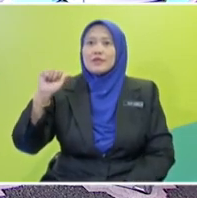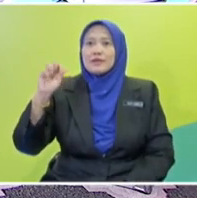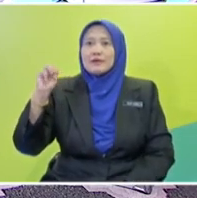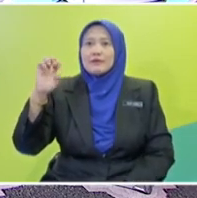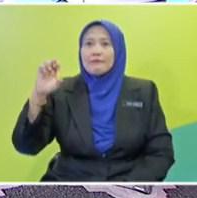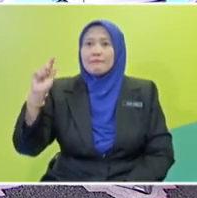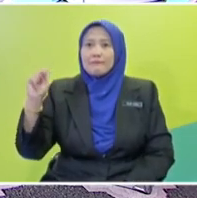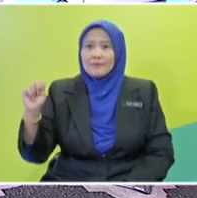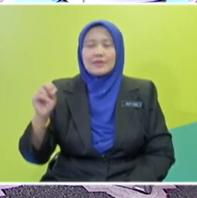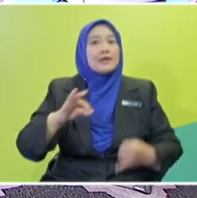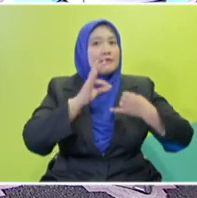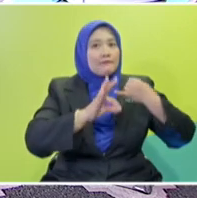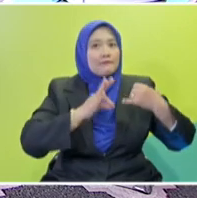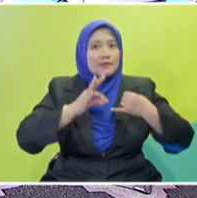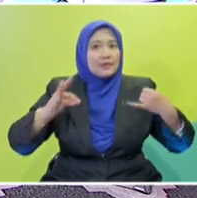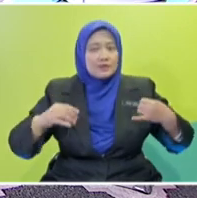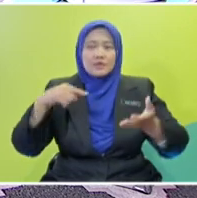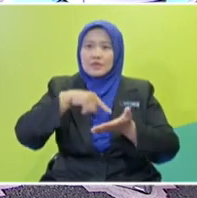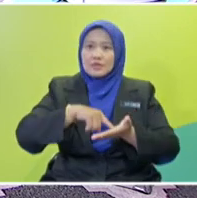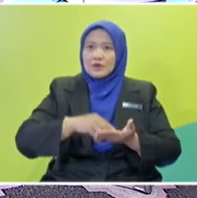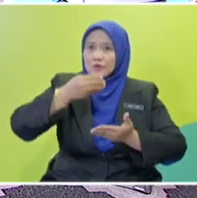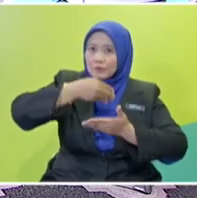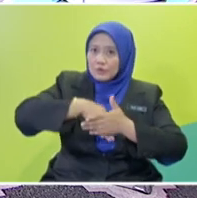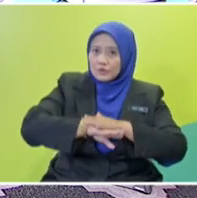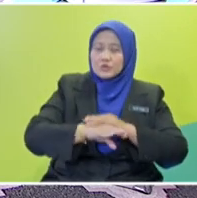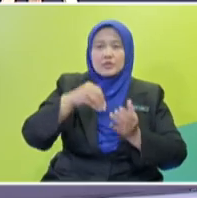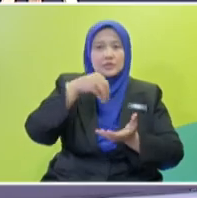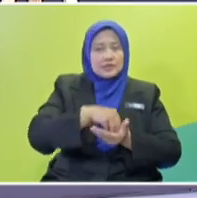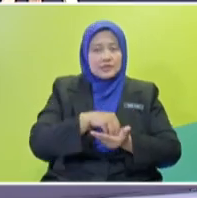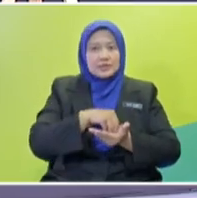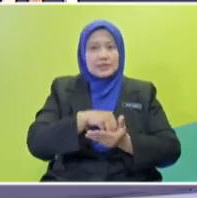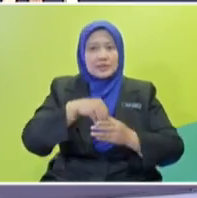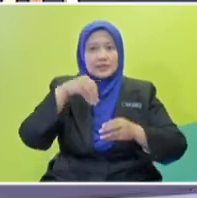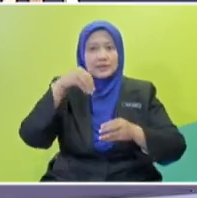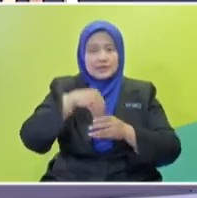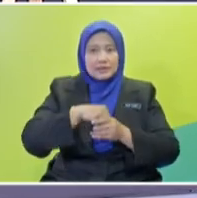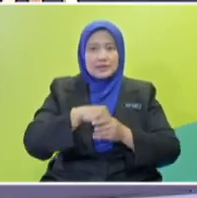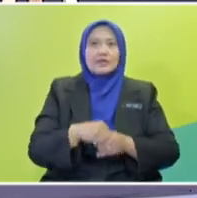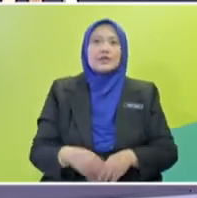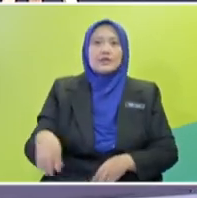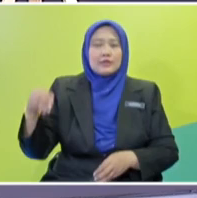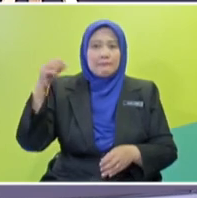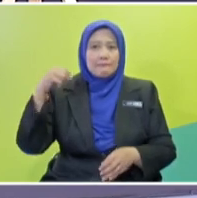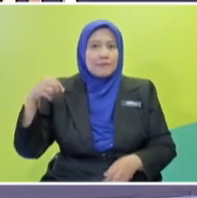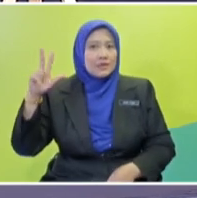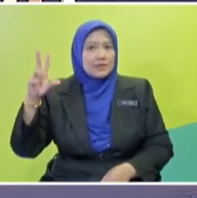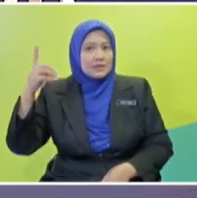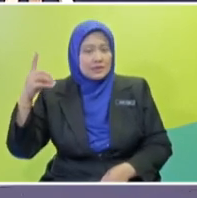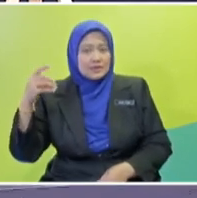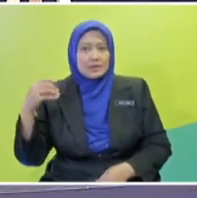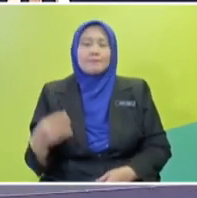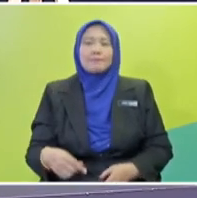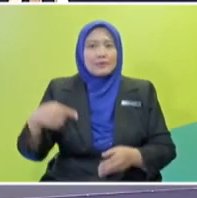filament 3D ini ataupun tiga dimensi lah oke yang ini sumber Oke ini ya Jadi kita susu pada dia di sini